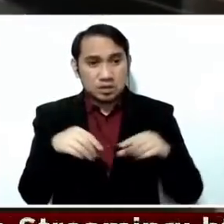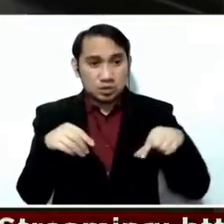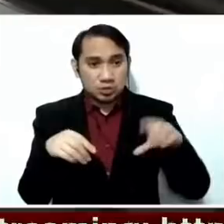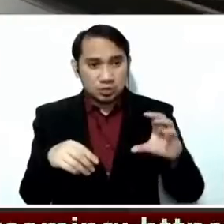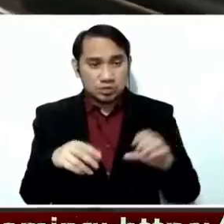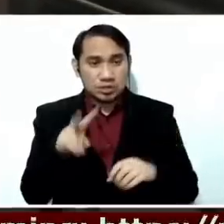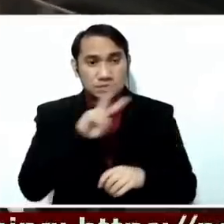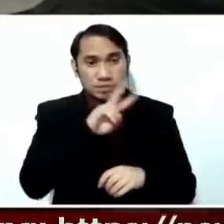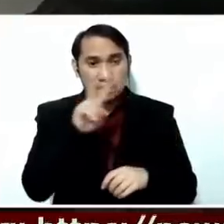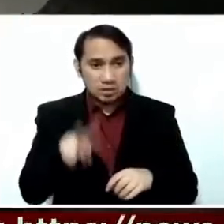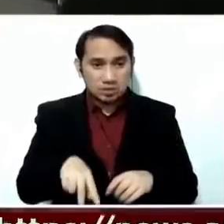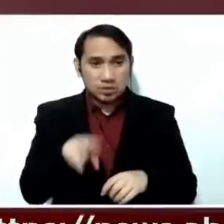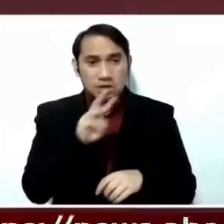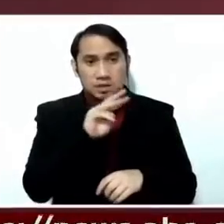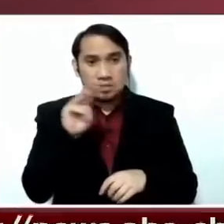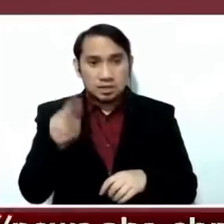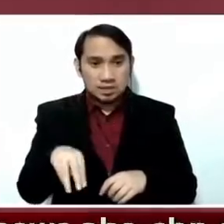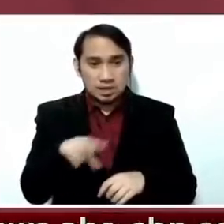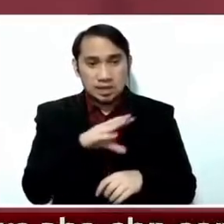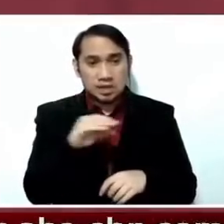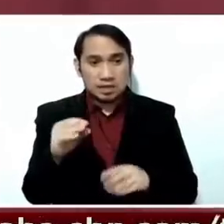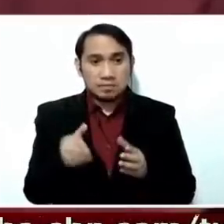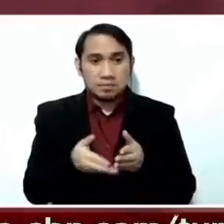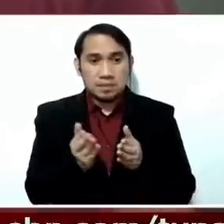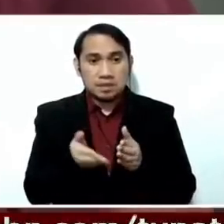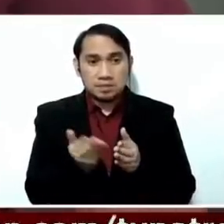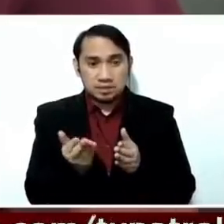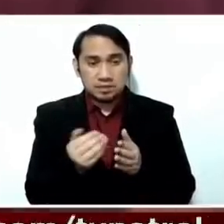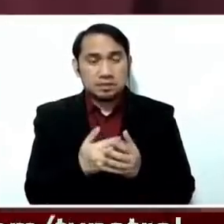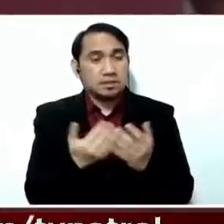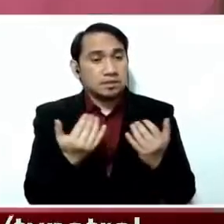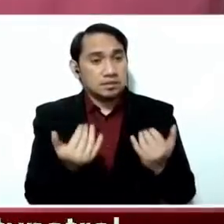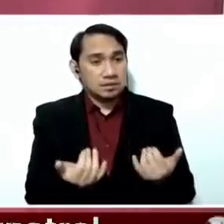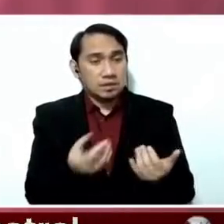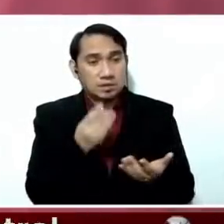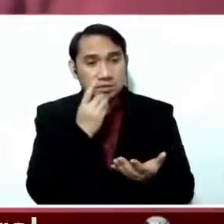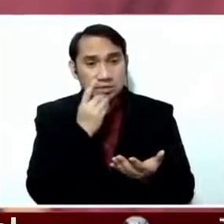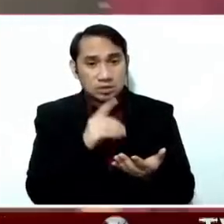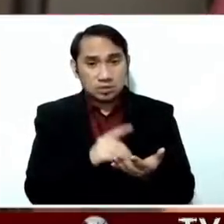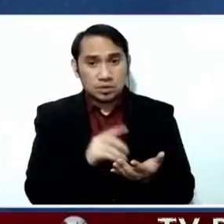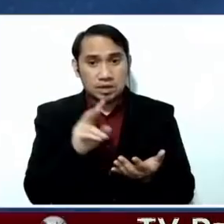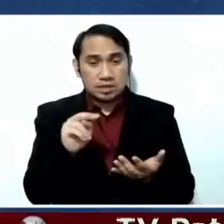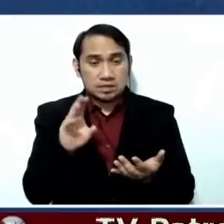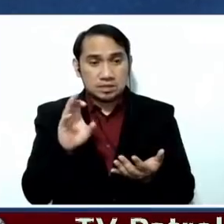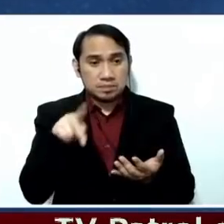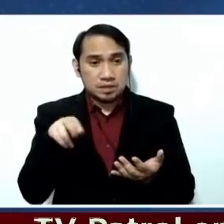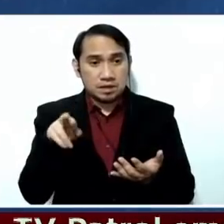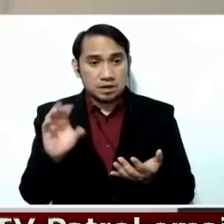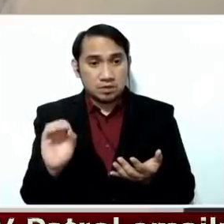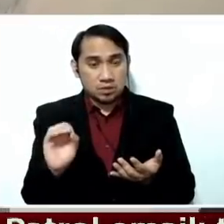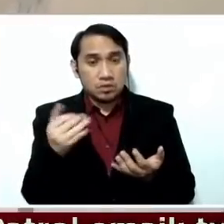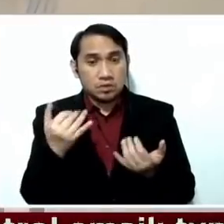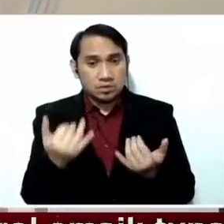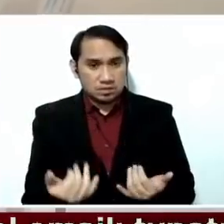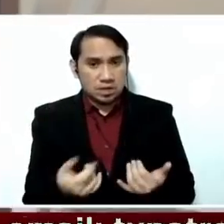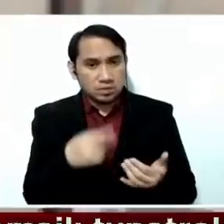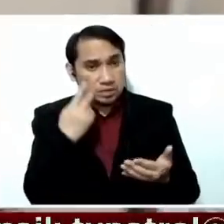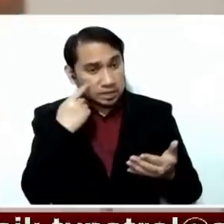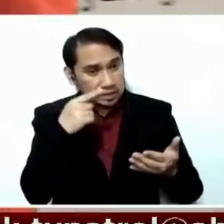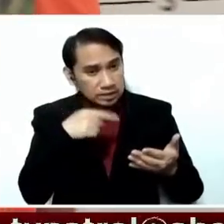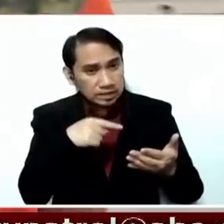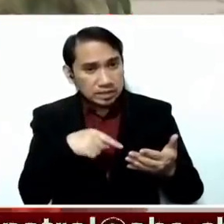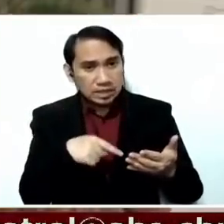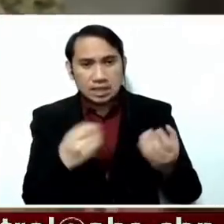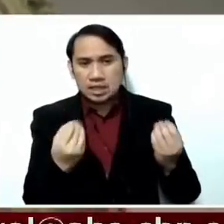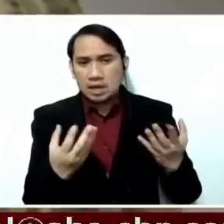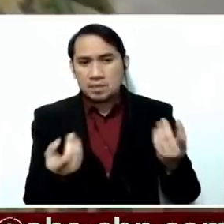Valenzuela, Maynila at Pasig City. Sa datos ng NCRPO, bumaba ang kaso ng nakawan ng isailalim sa ECQ ang Metro